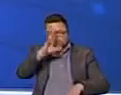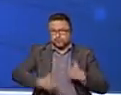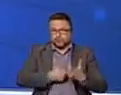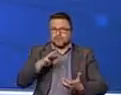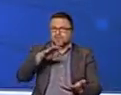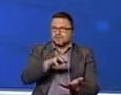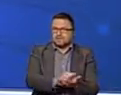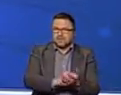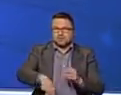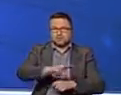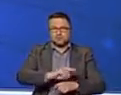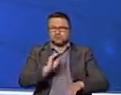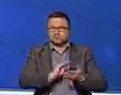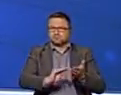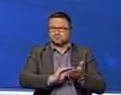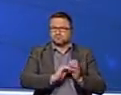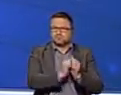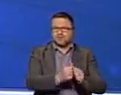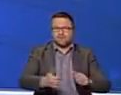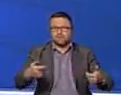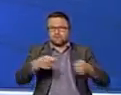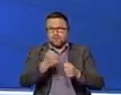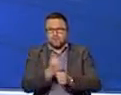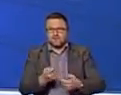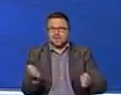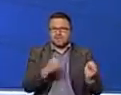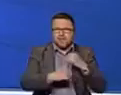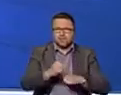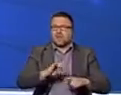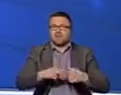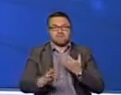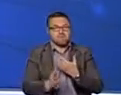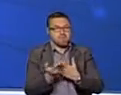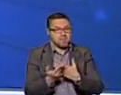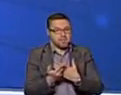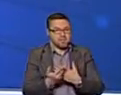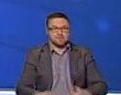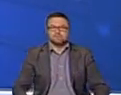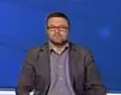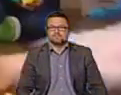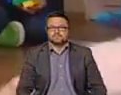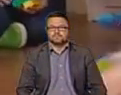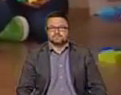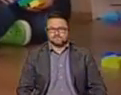przeprowadzili zajęcia, które miały za zadanie uczyć współpracy, negocjacji, a nawet matematyki. Katarzyna Matczak.